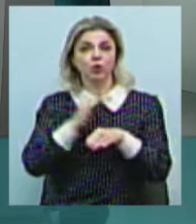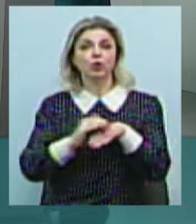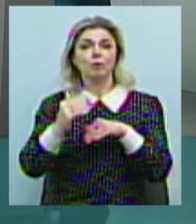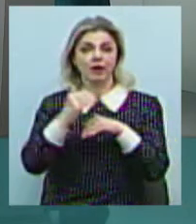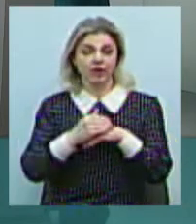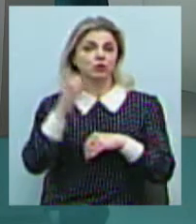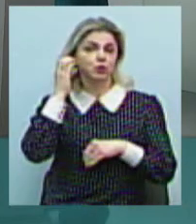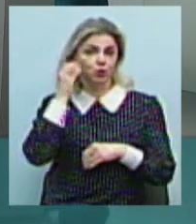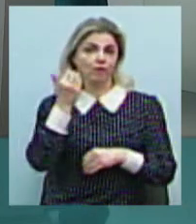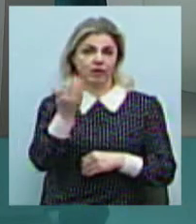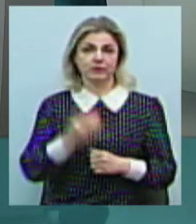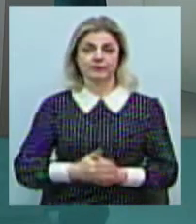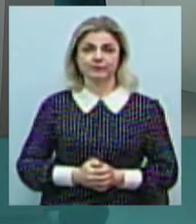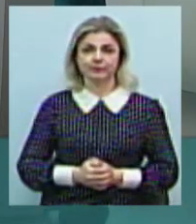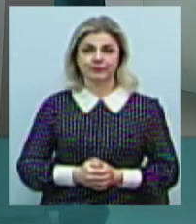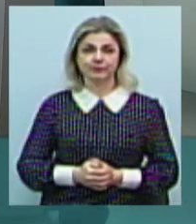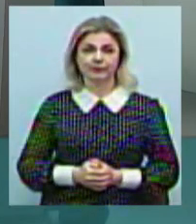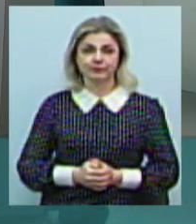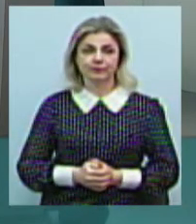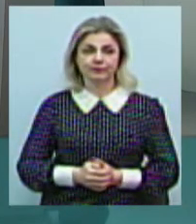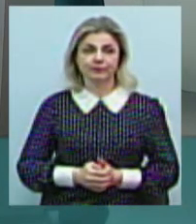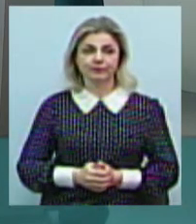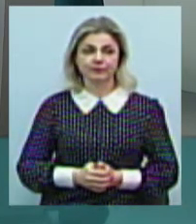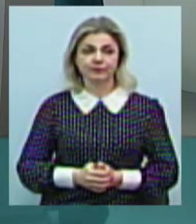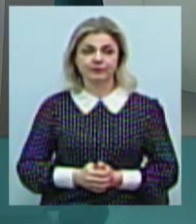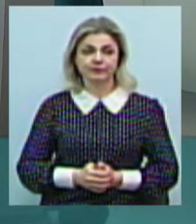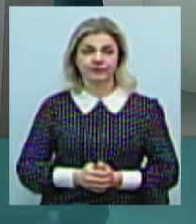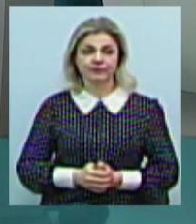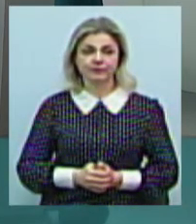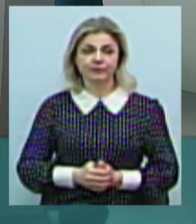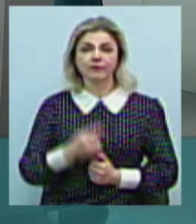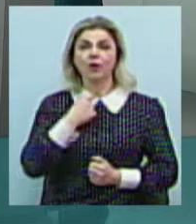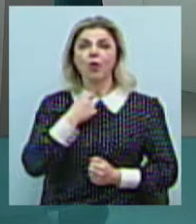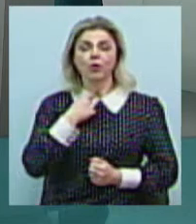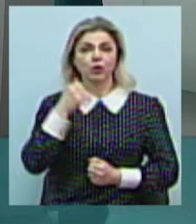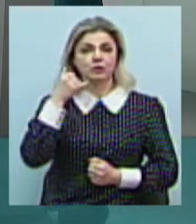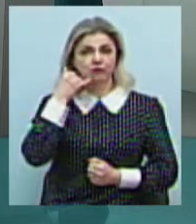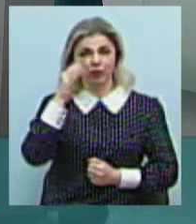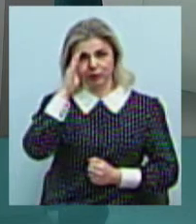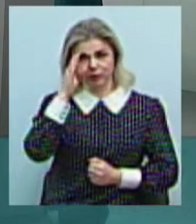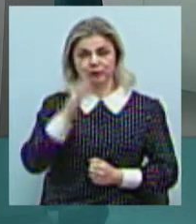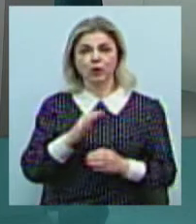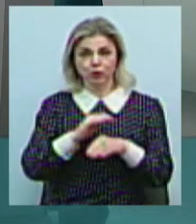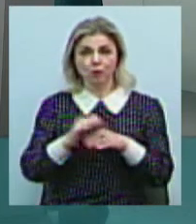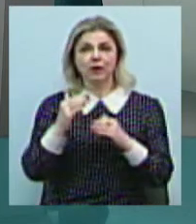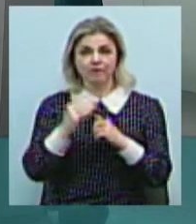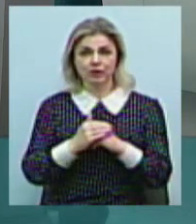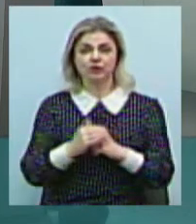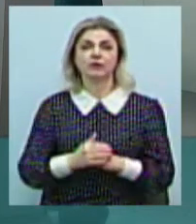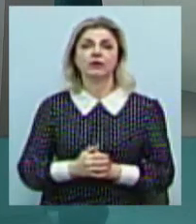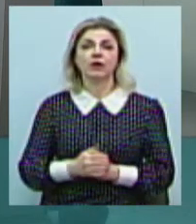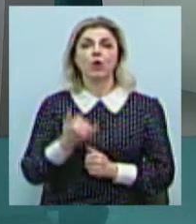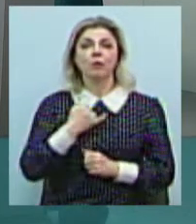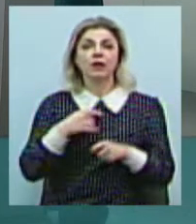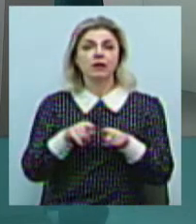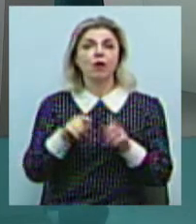ефірі. Ми вас чуємо. Алло. Добрий вечір. Алло. Алло, добрий вечір. Добрий вечір. У мене